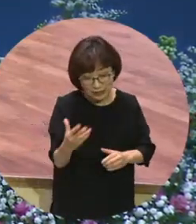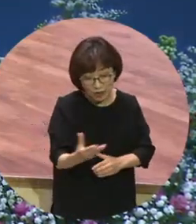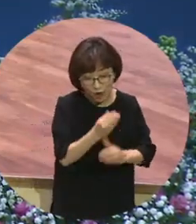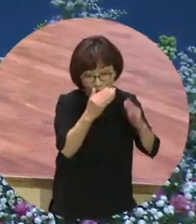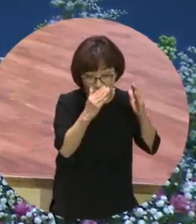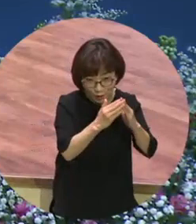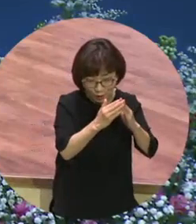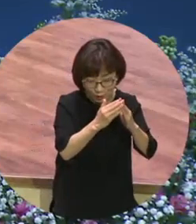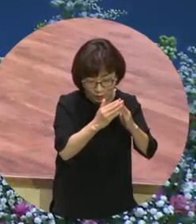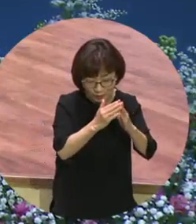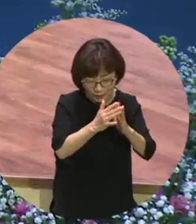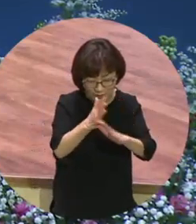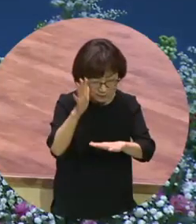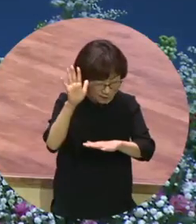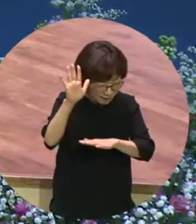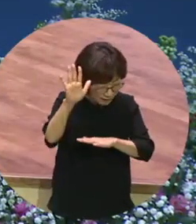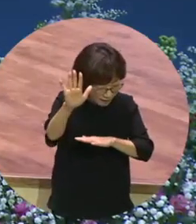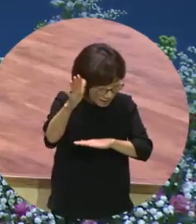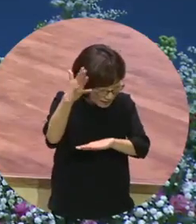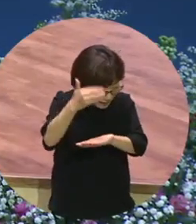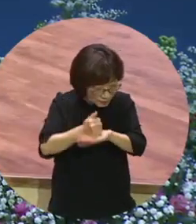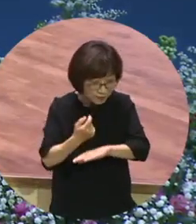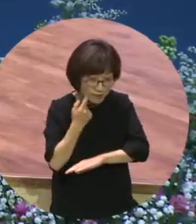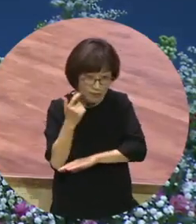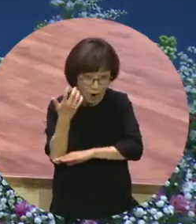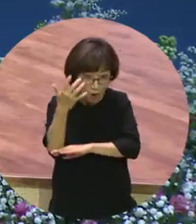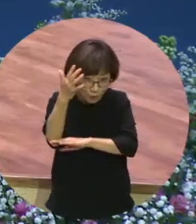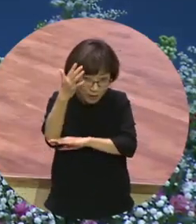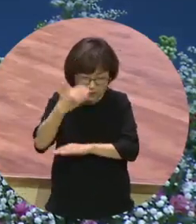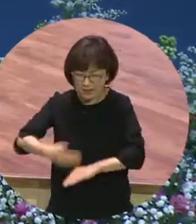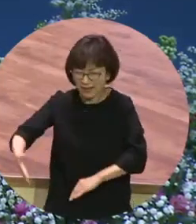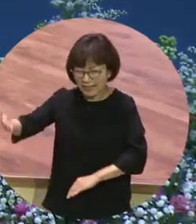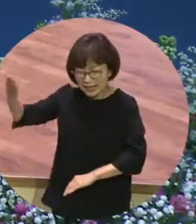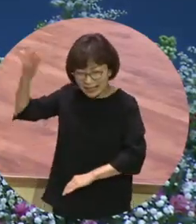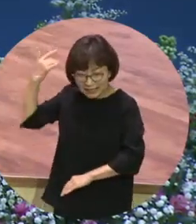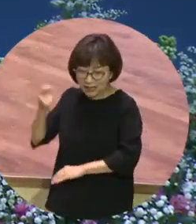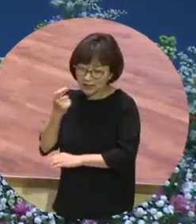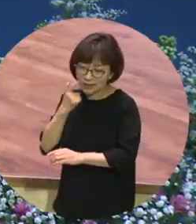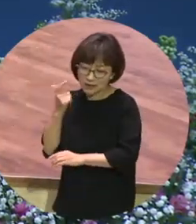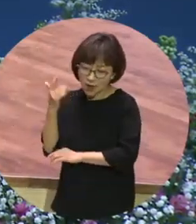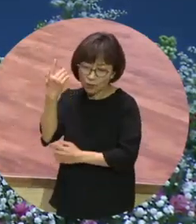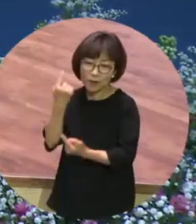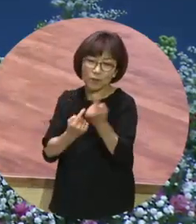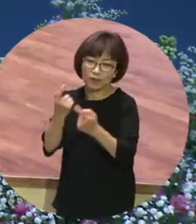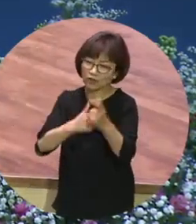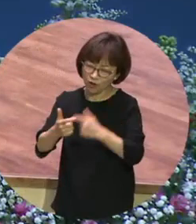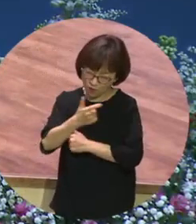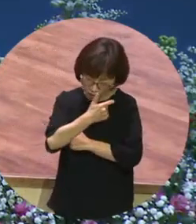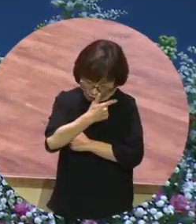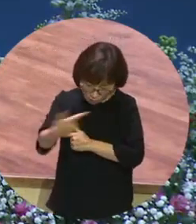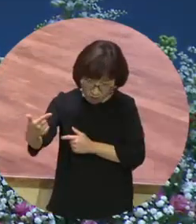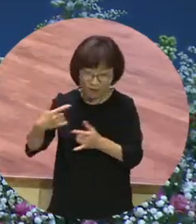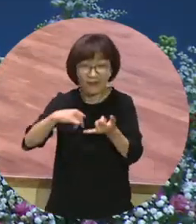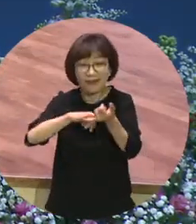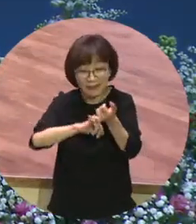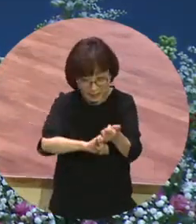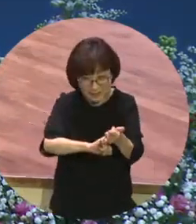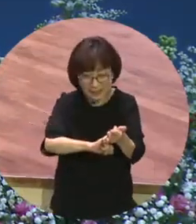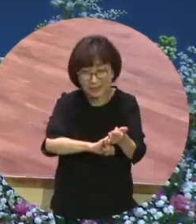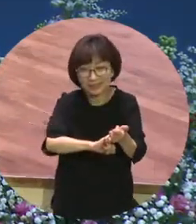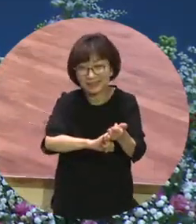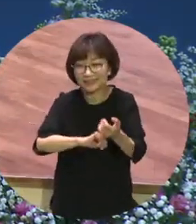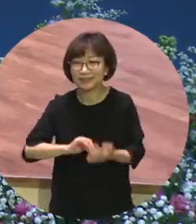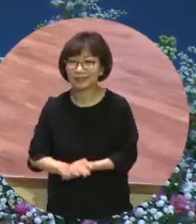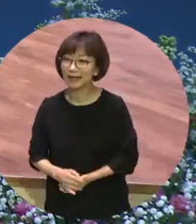크리라. 그렇게 하시면서 새 힘을 더하여 주십니다. 저는 새로운 본당 시대를